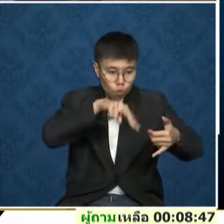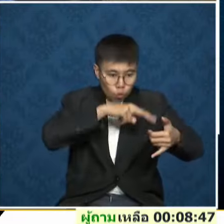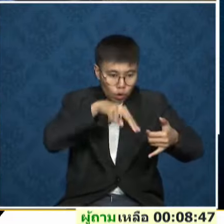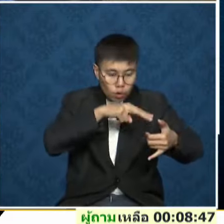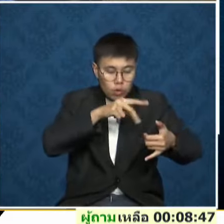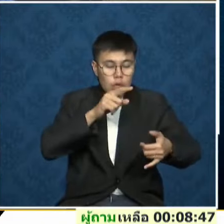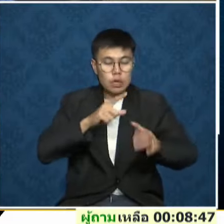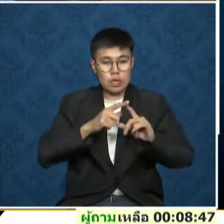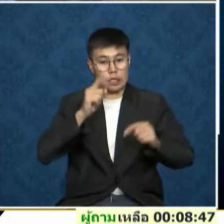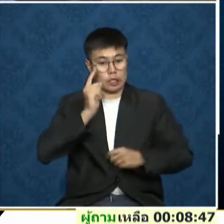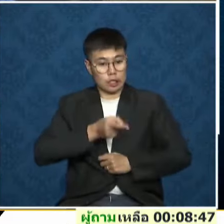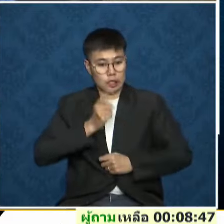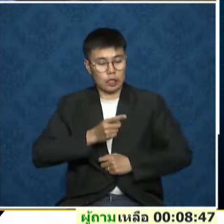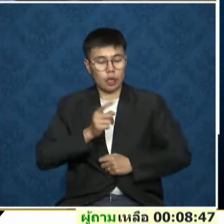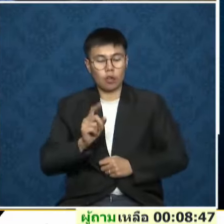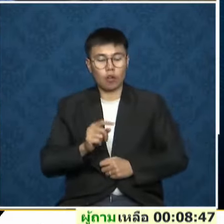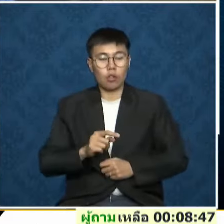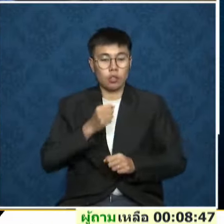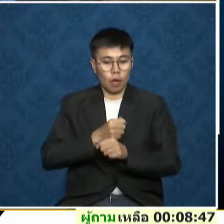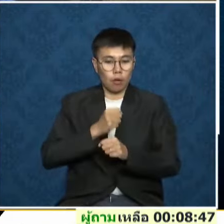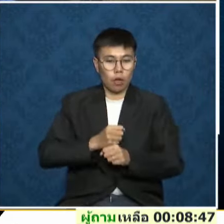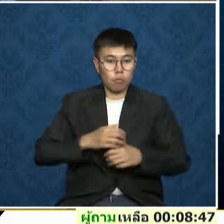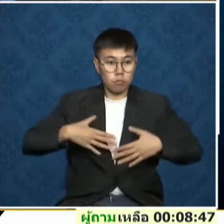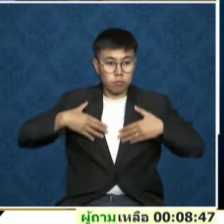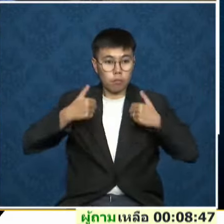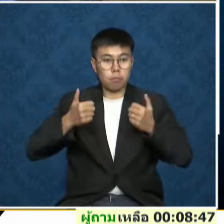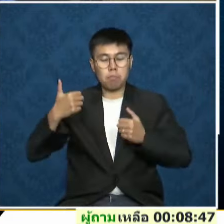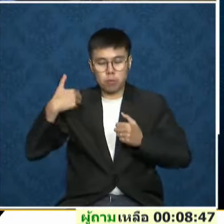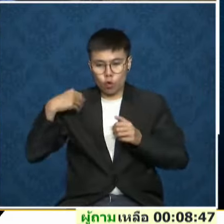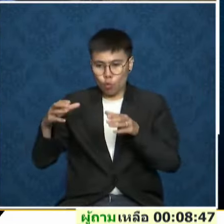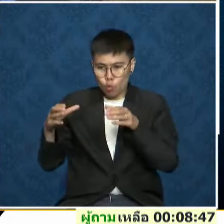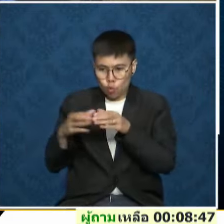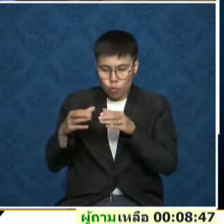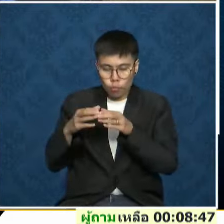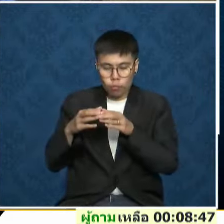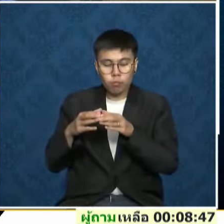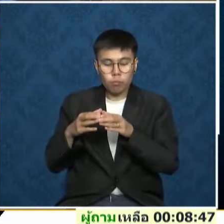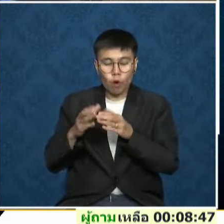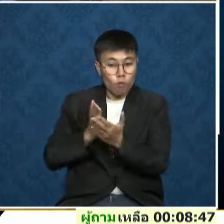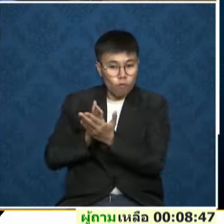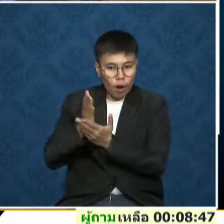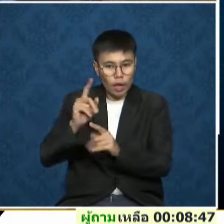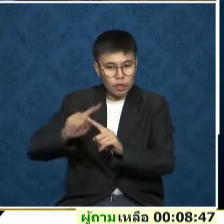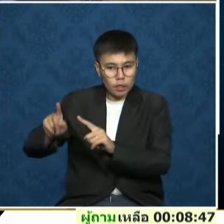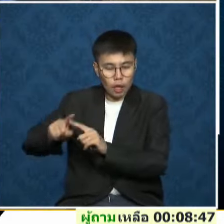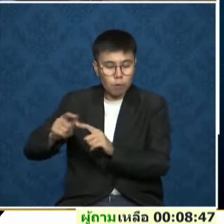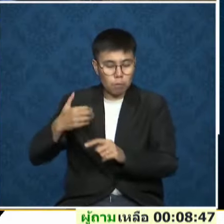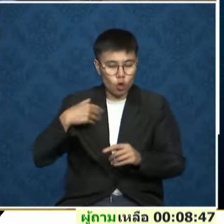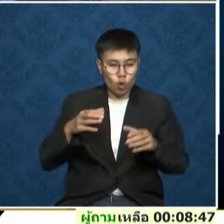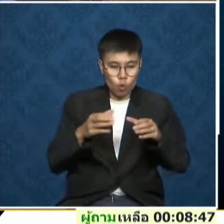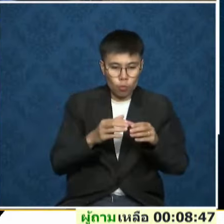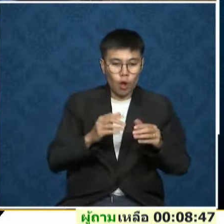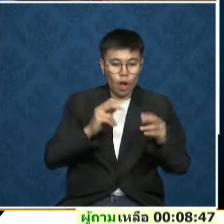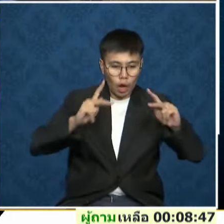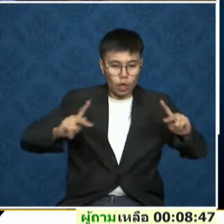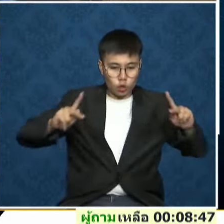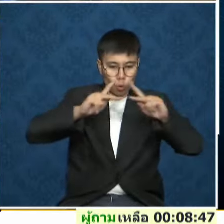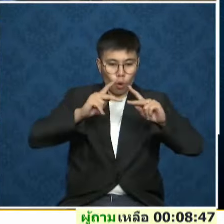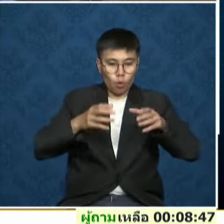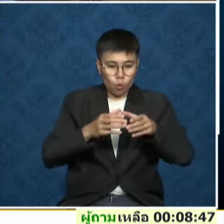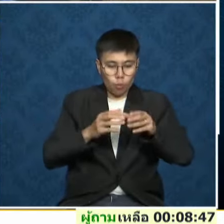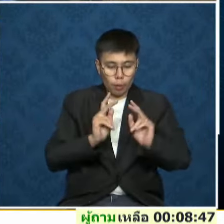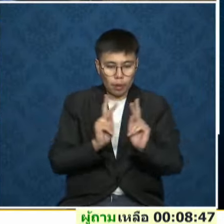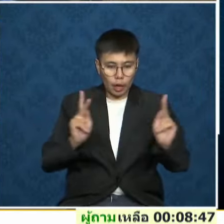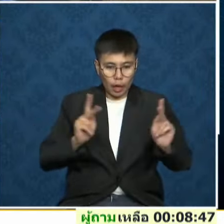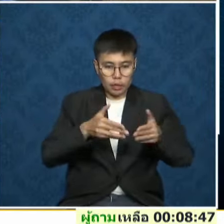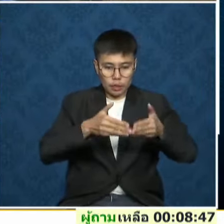จริงสิ่งที่เราก็สบายใจด้วยว่ามีบุคคลข้างนอกนอกจากคณะกรรมการที่กระทรวงแต่งตั้งเองเนี่ยมาช่วยเราใน